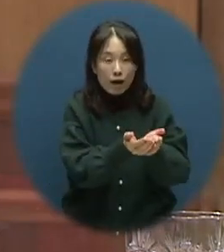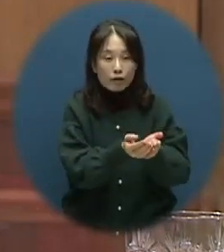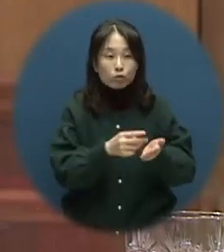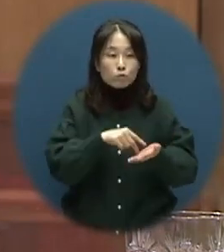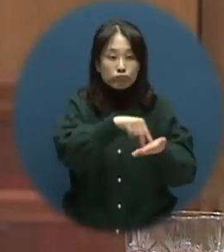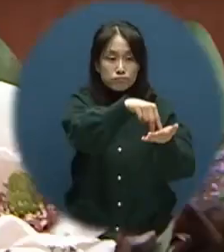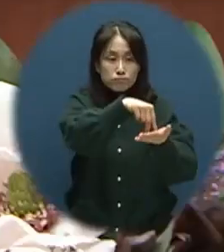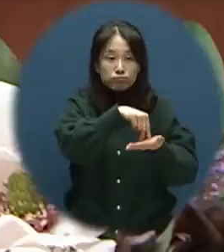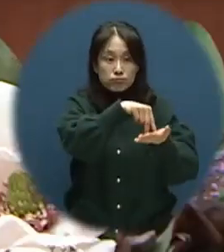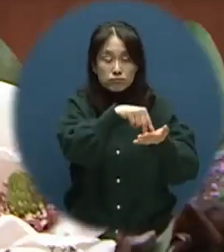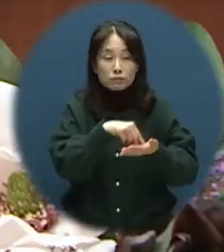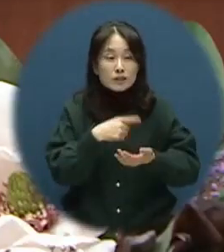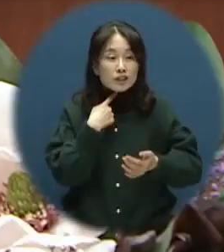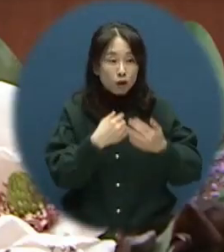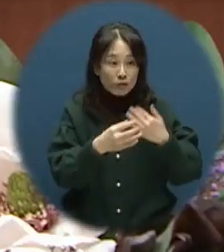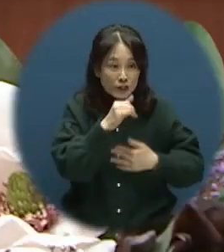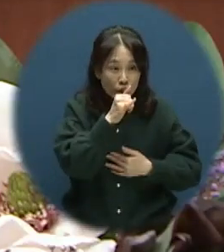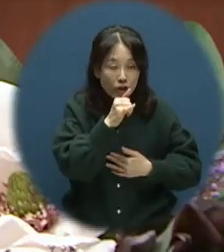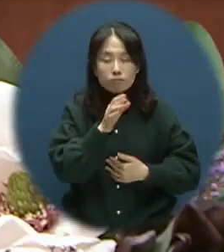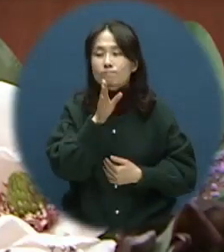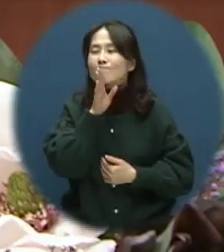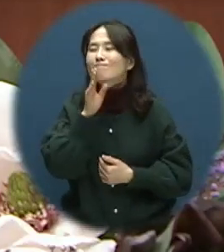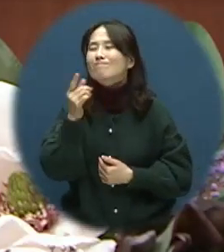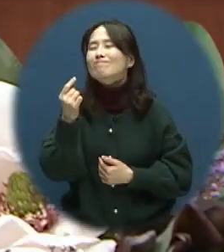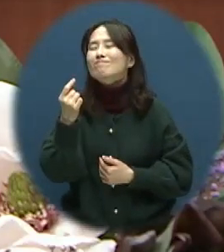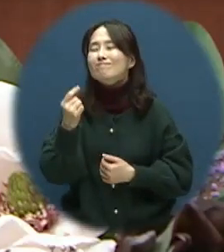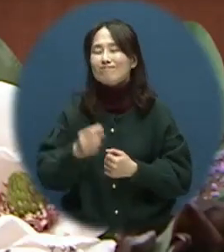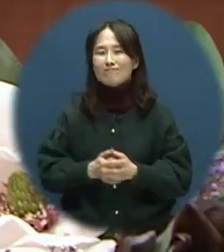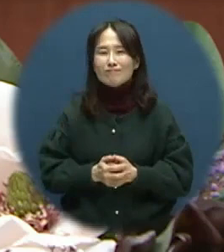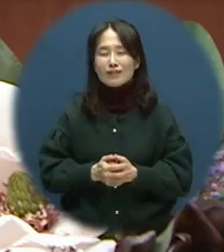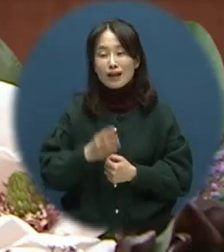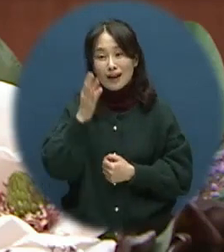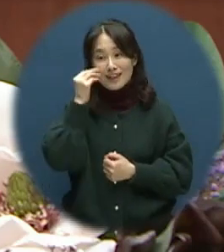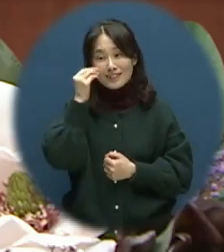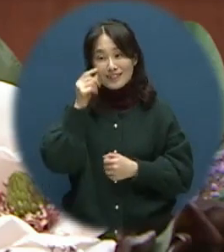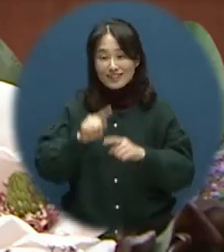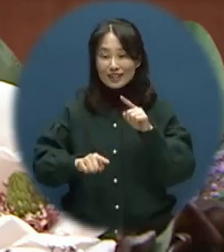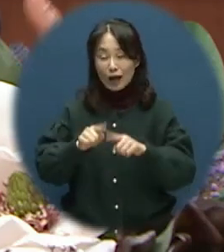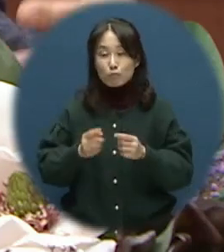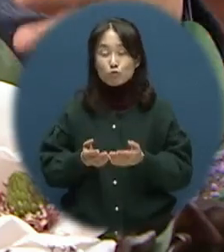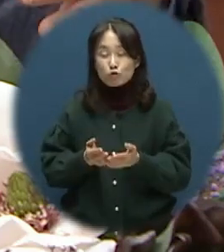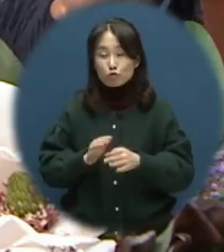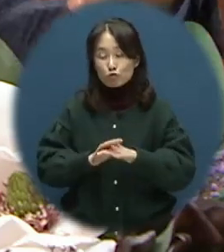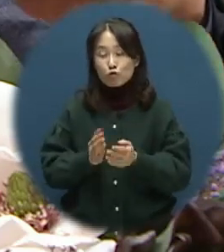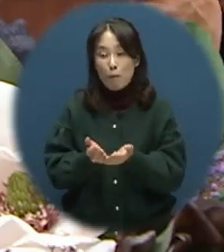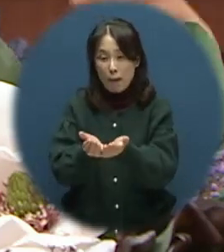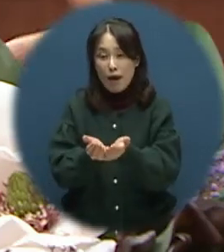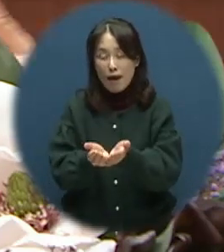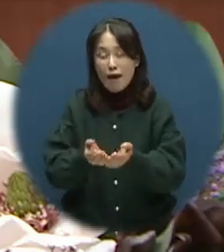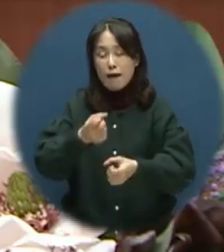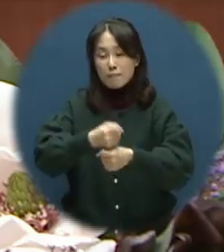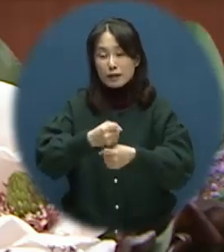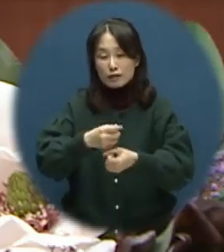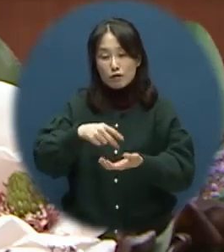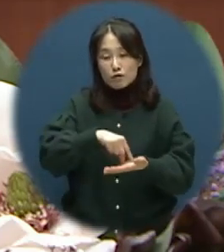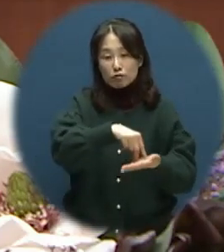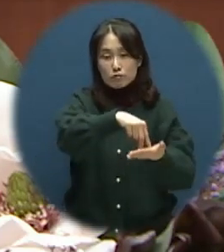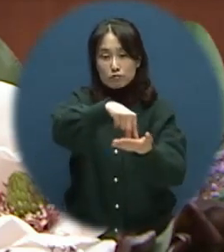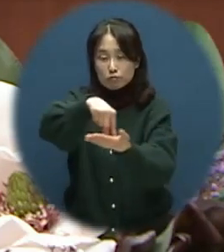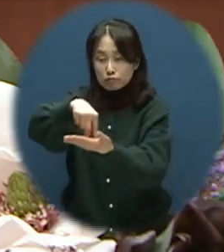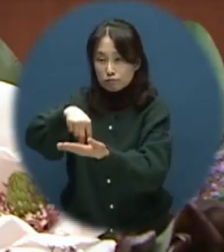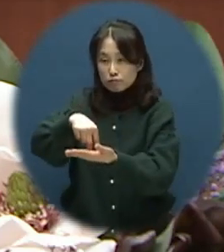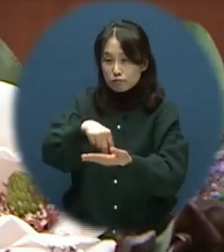갔다 하는 그런 것도 있잖아요. 네. 그래서 아주 신기한 뗏목을 타고 그 한반도 지형을 한 바퀴 뺑 돌아보는 예.